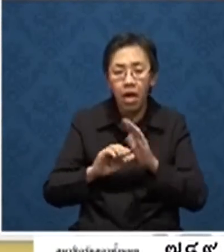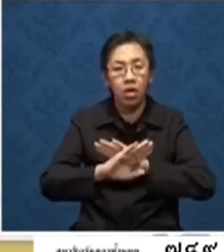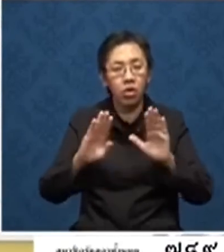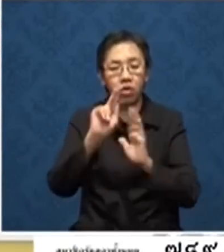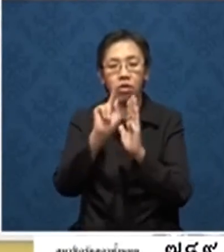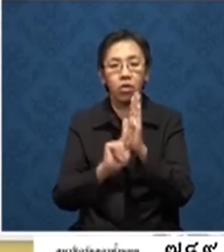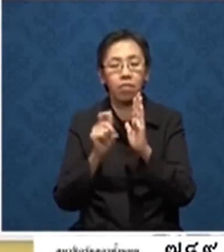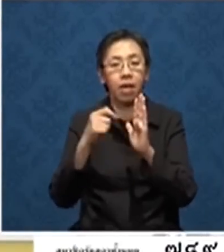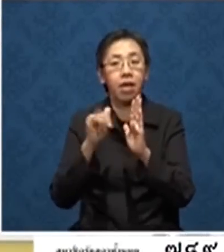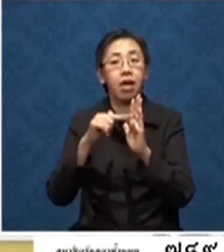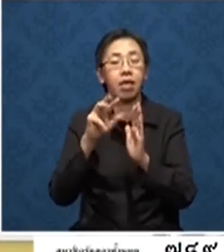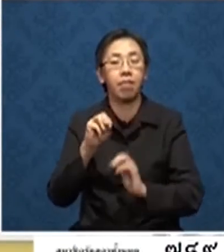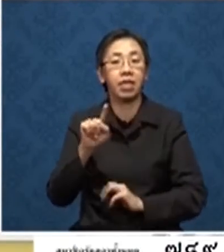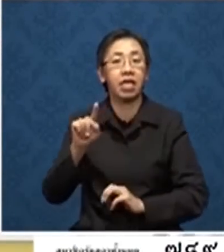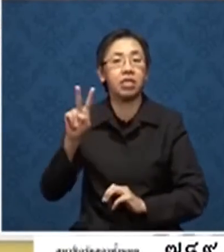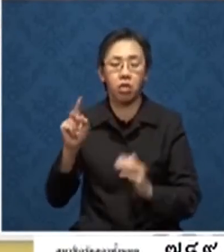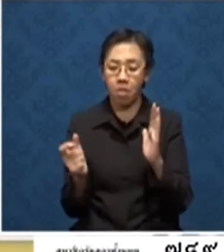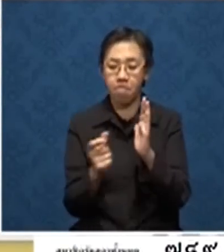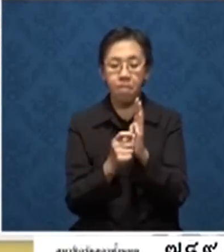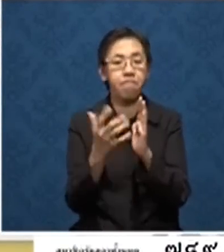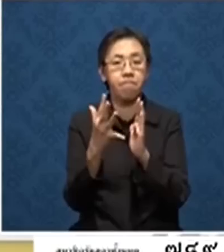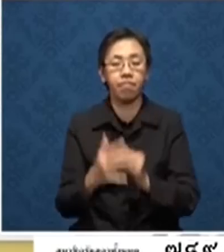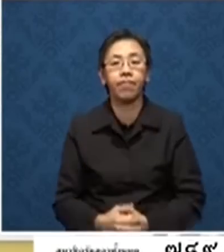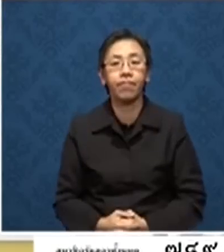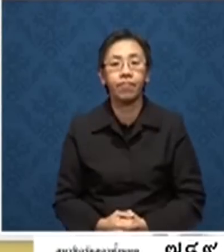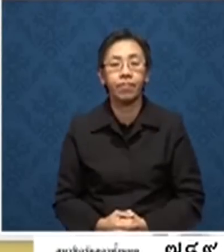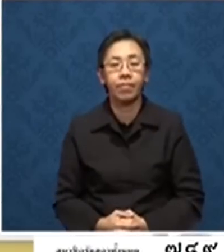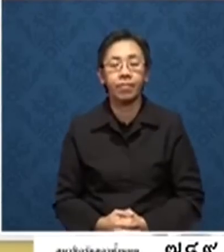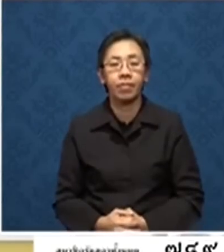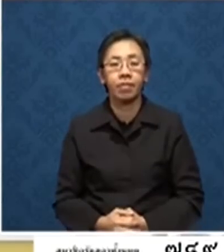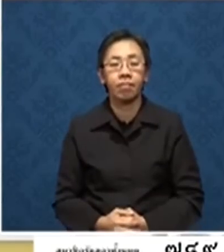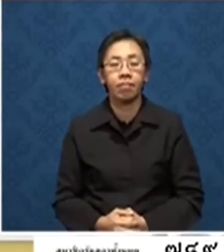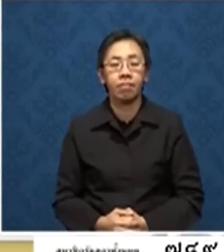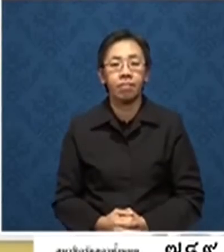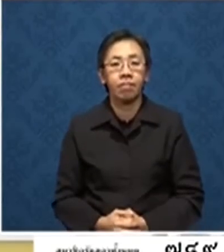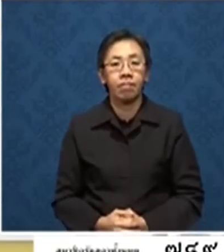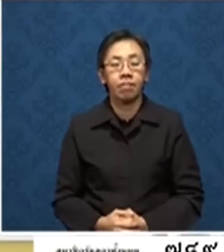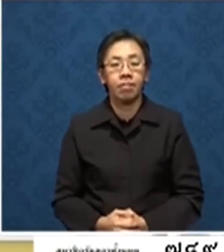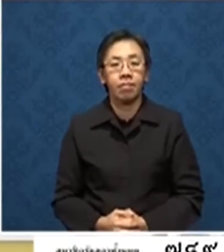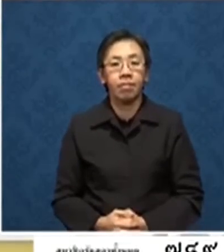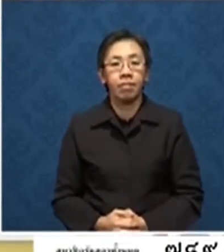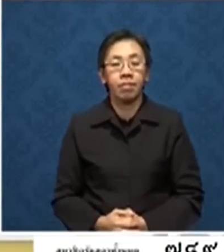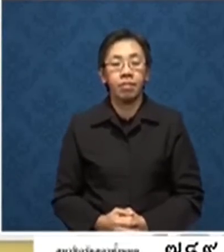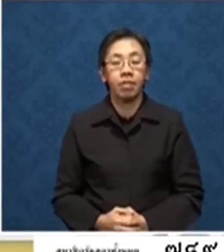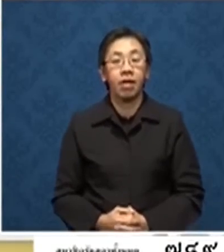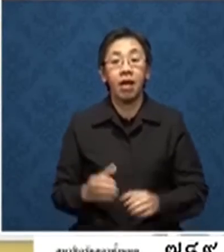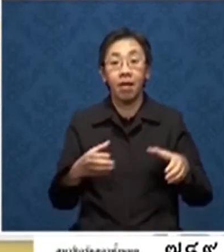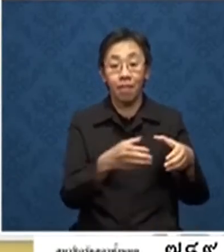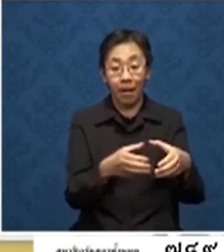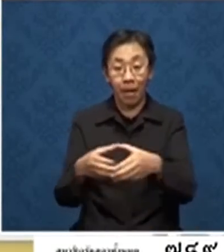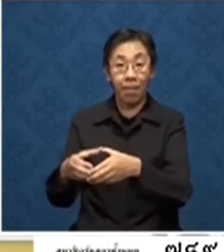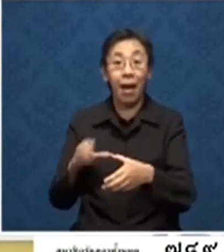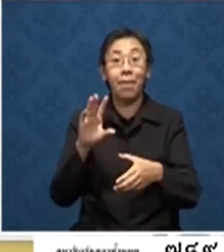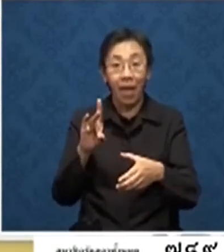ประมวลกฎหมายอาญามาตรา 112เรียนด้วยความเคารพว่าแม้ว่าพรรคการเมืองทั้ง 8พรรค